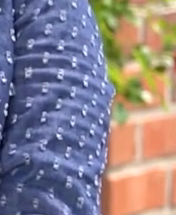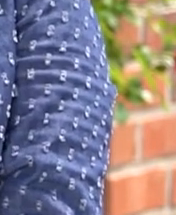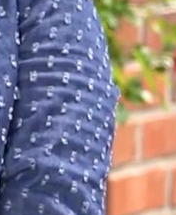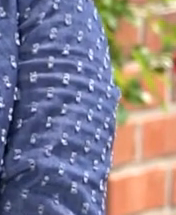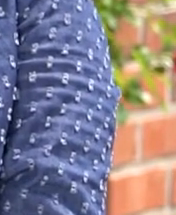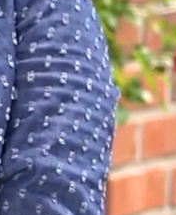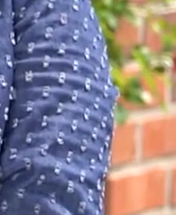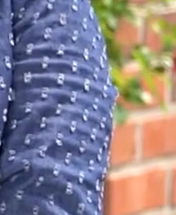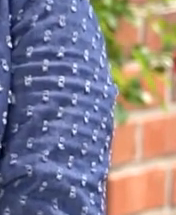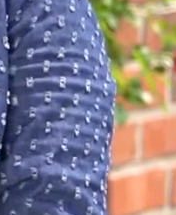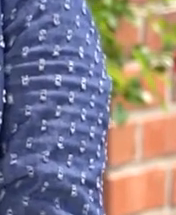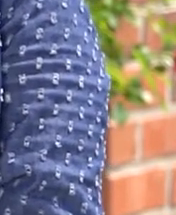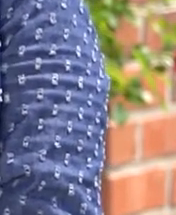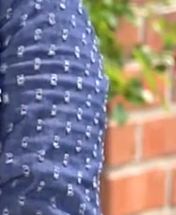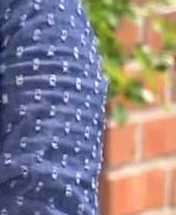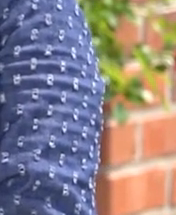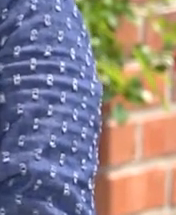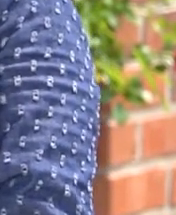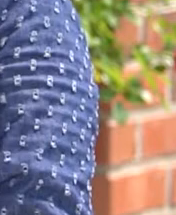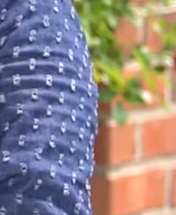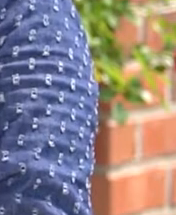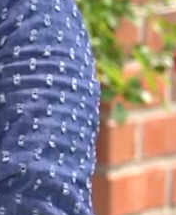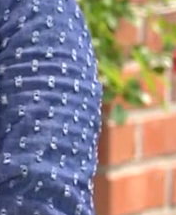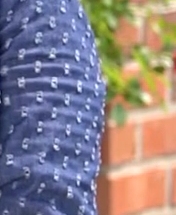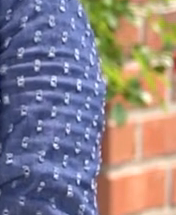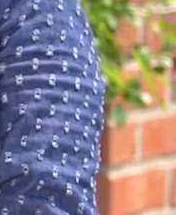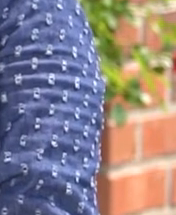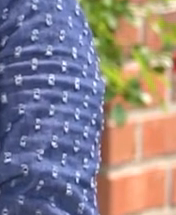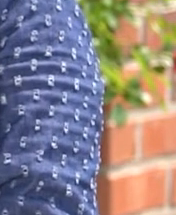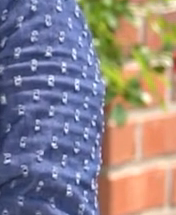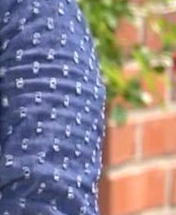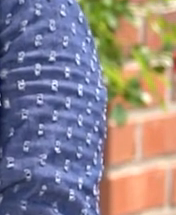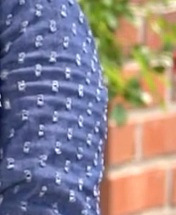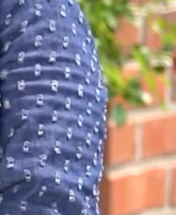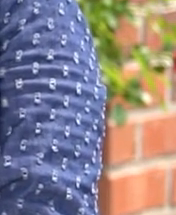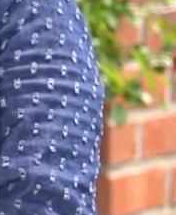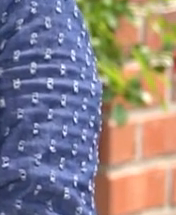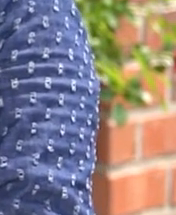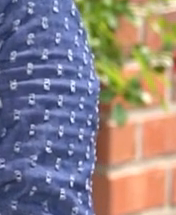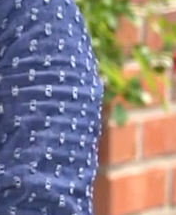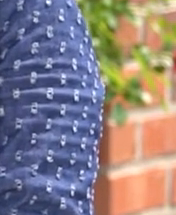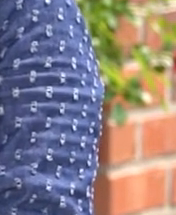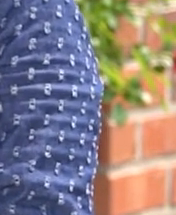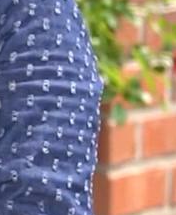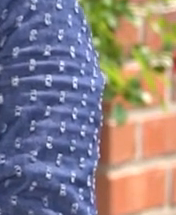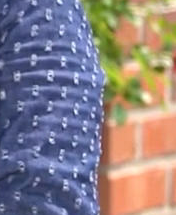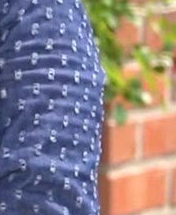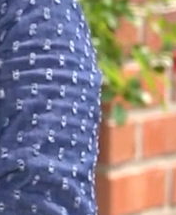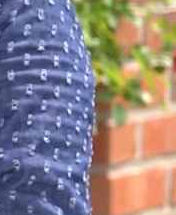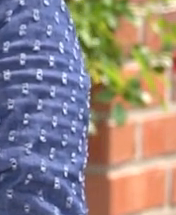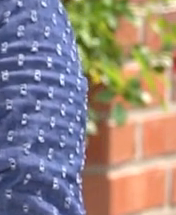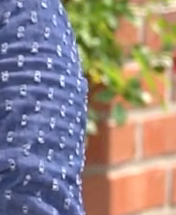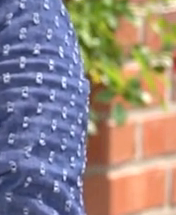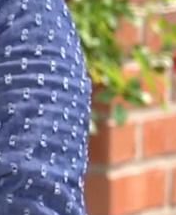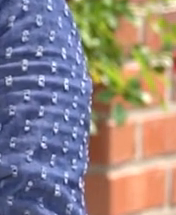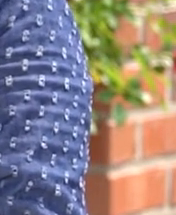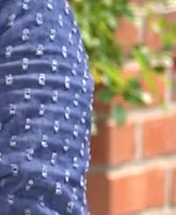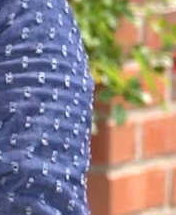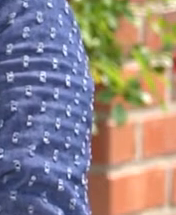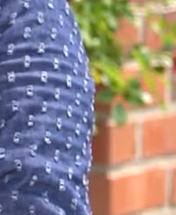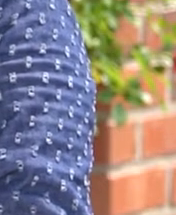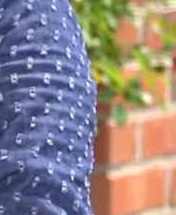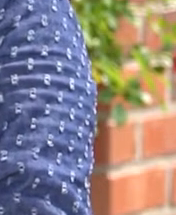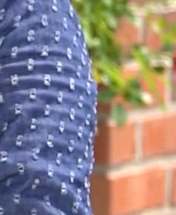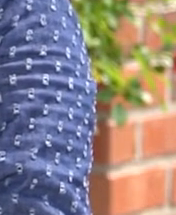코로나19 장기화로 인해 지역 소상공인과 주민들은 경제적으로 힘든 시간을 보내고 있는데요. 강서구는